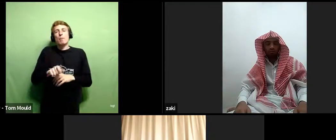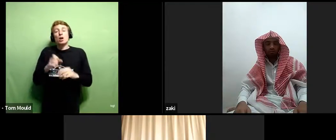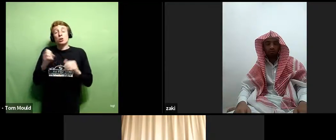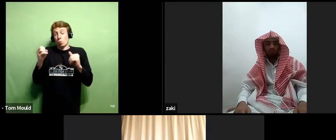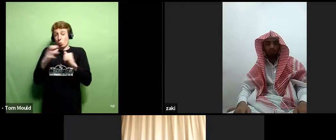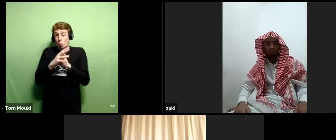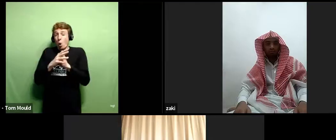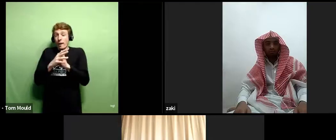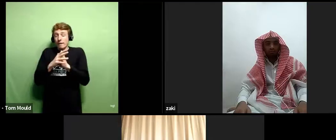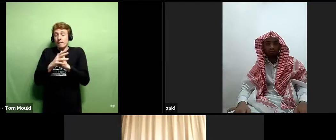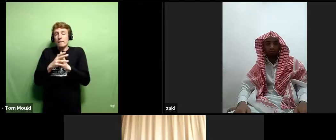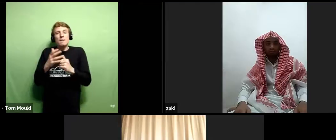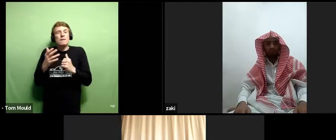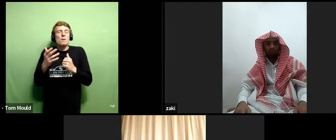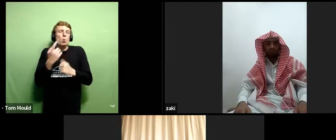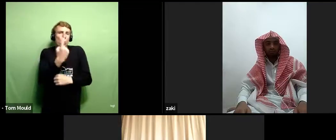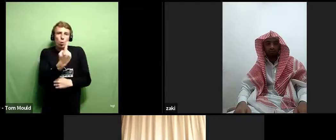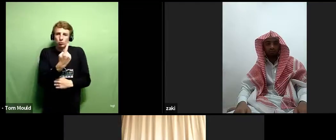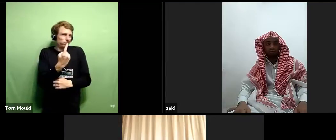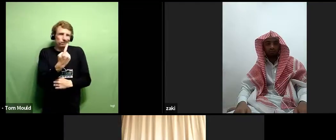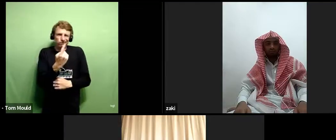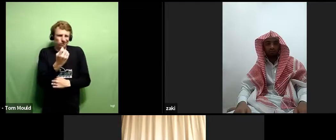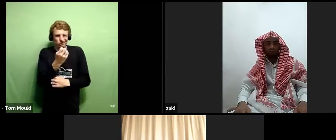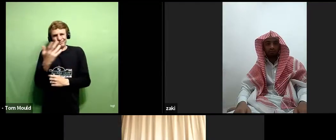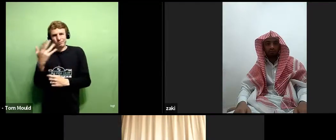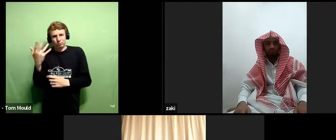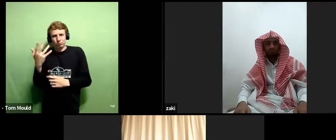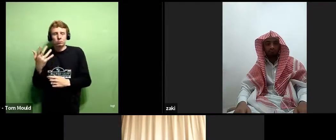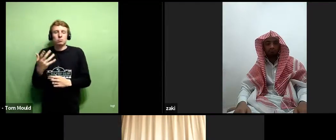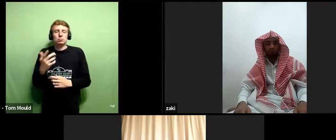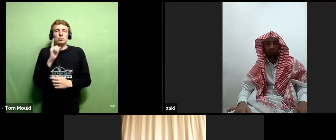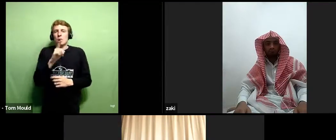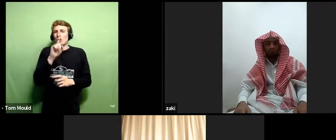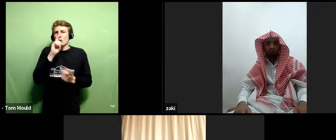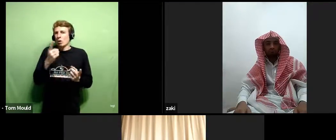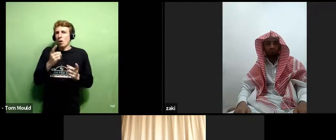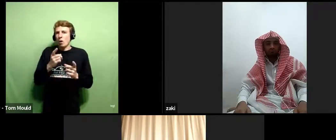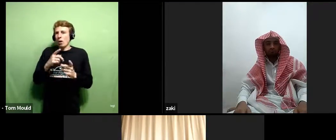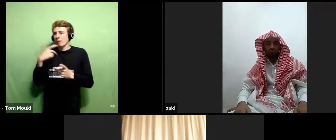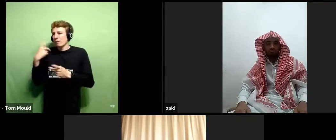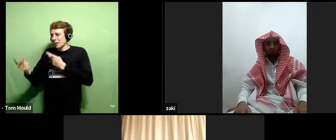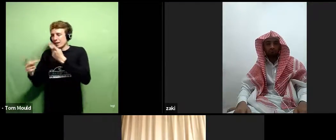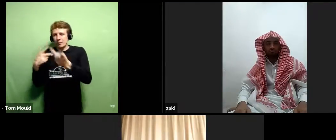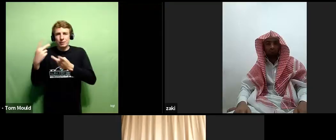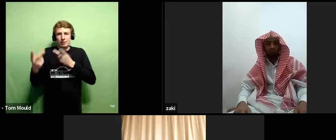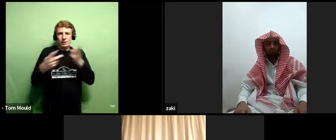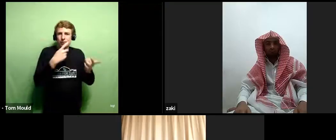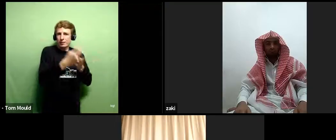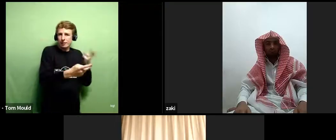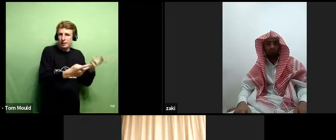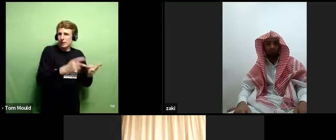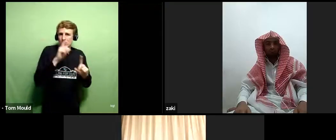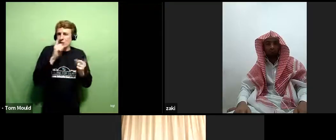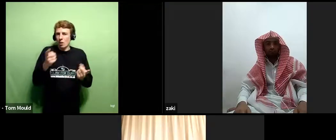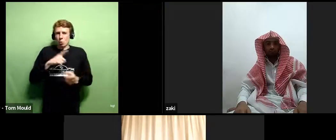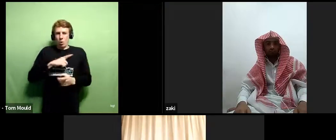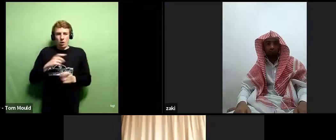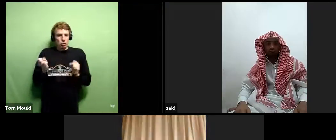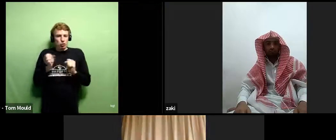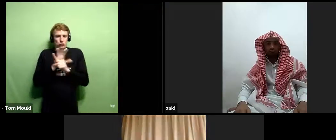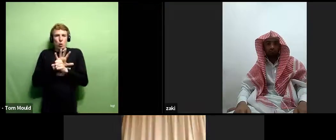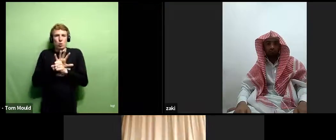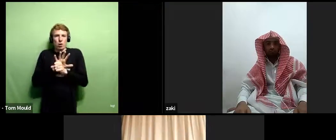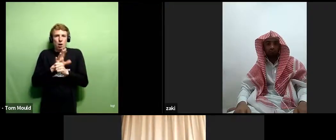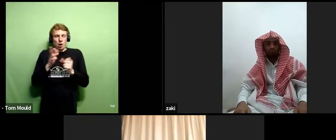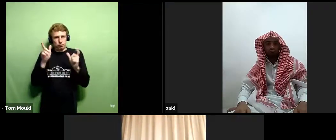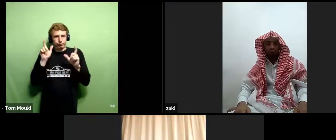situation of the virus, are you held accountable or do you still have to go out even